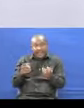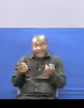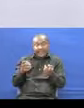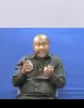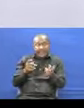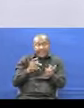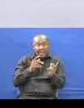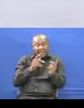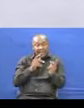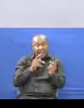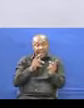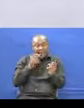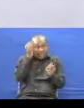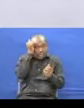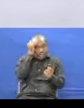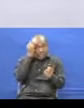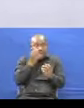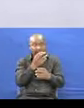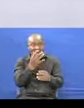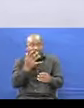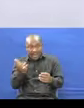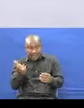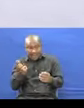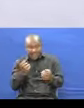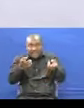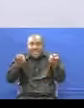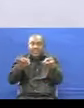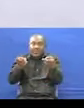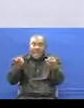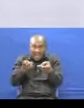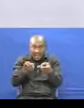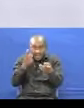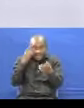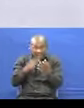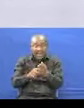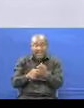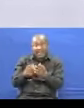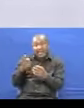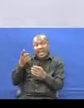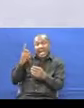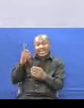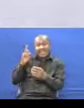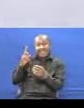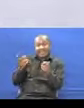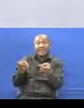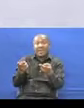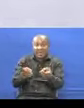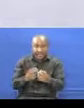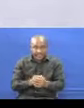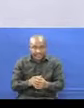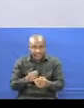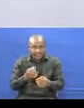hiyo tumesema tunafundisha namba, tunajumlisha namba ambazo zina asili zinazofanana. Unaona hii namba asili